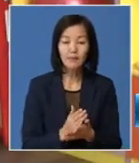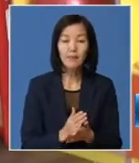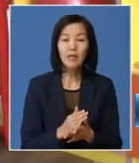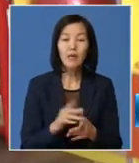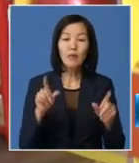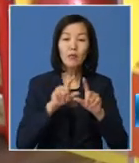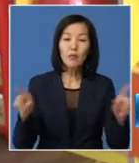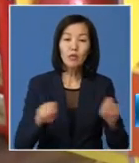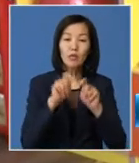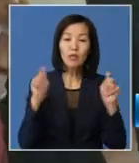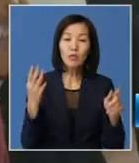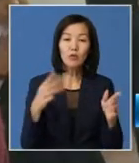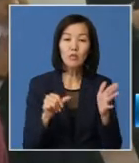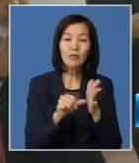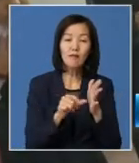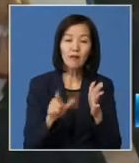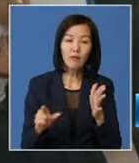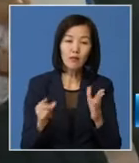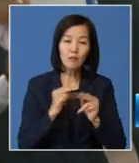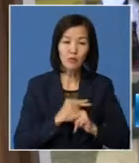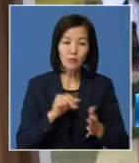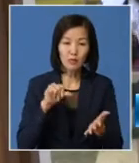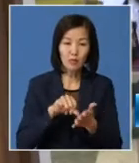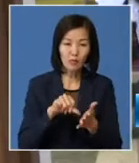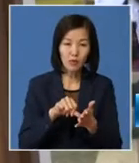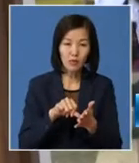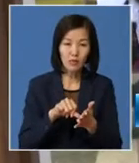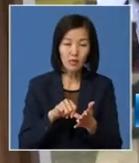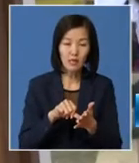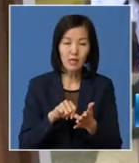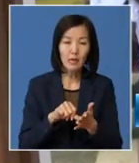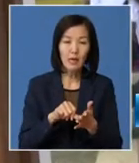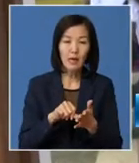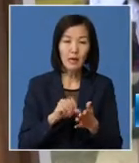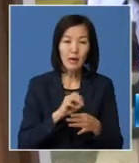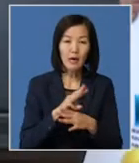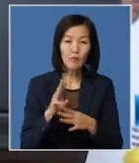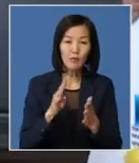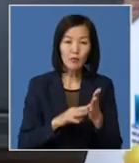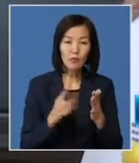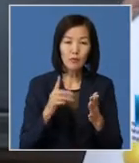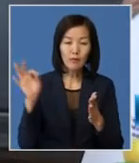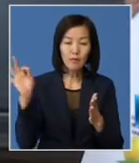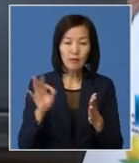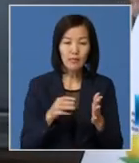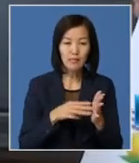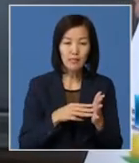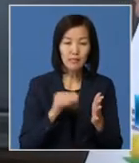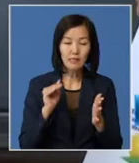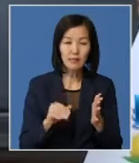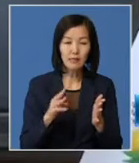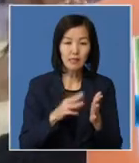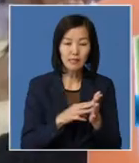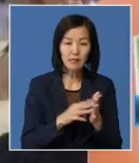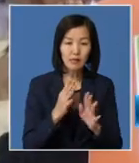Бөбекжайдың ашылуымен 36 адам тұрақты жұмысқа тұрды. Жалпы бүгінде ауданда балабақшамен қамту 91%. 8008 бала